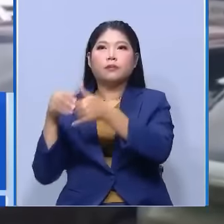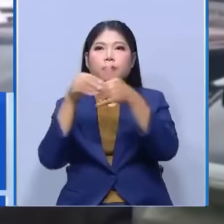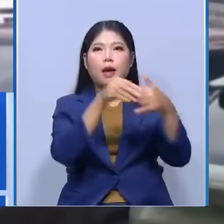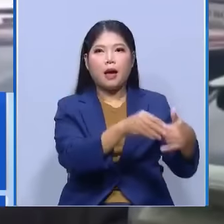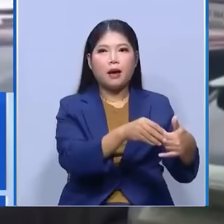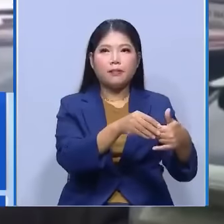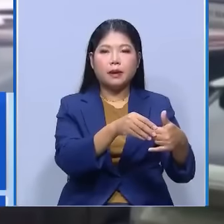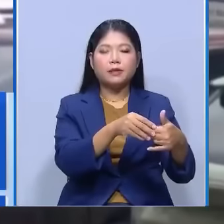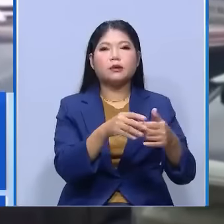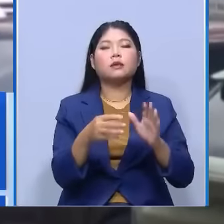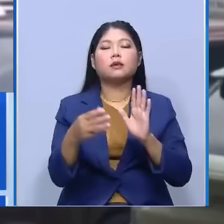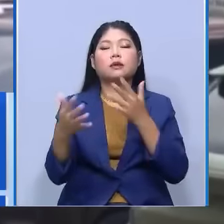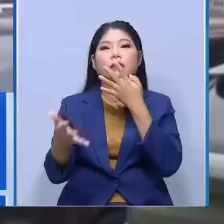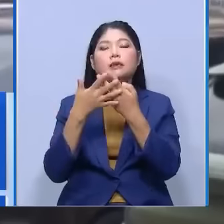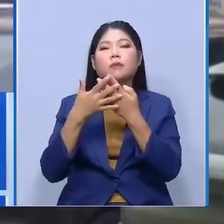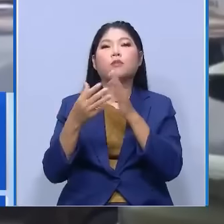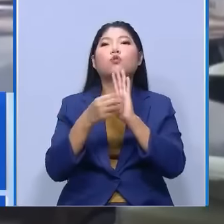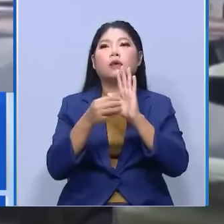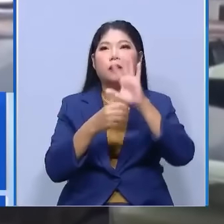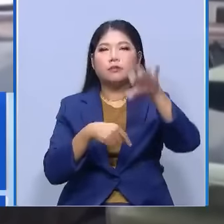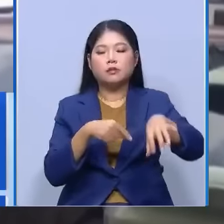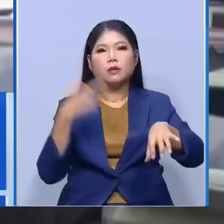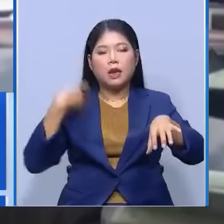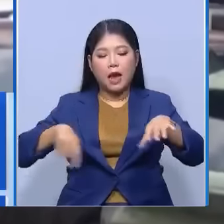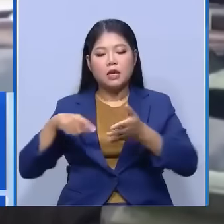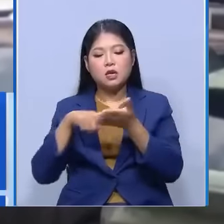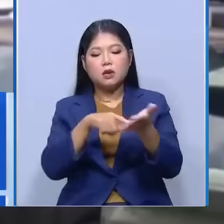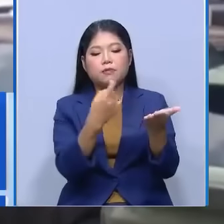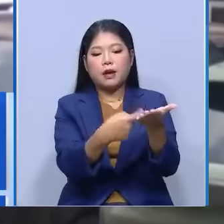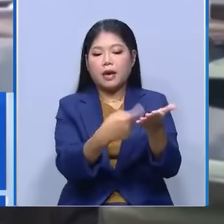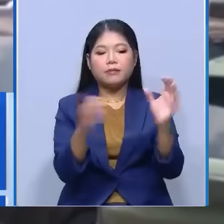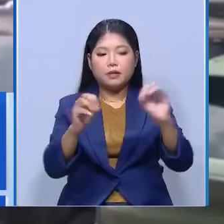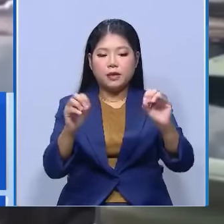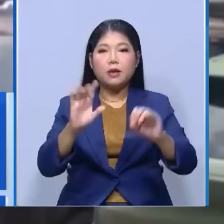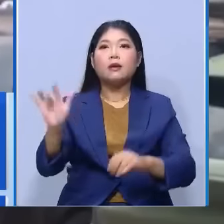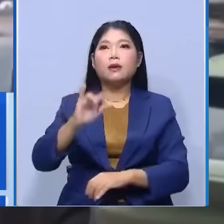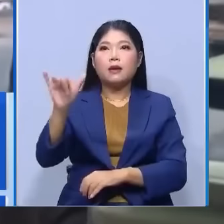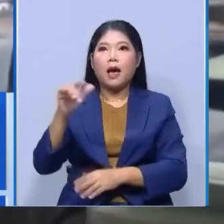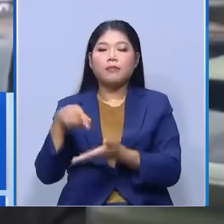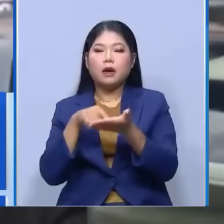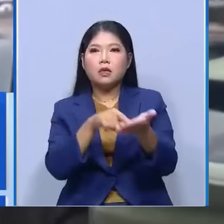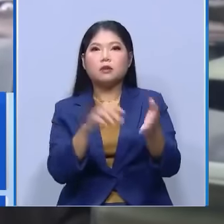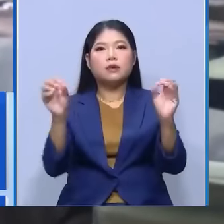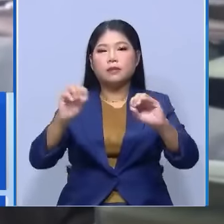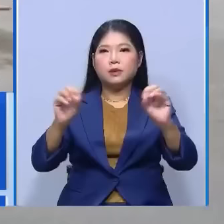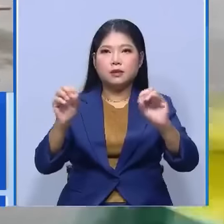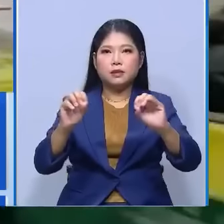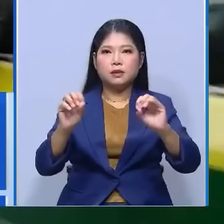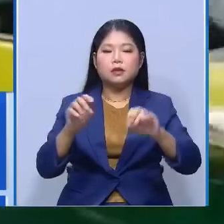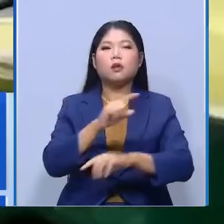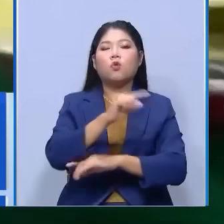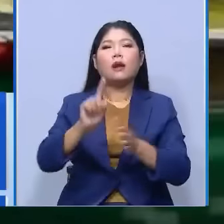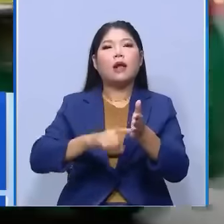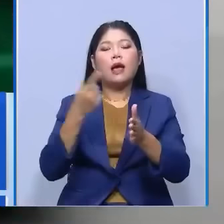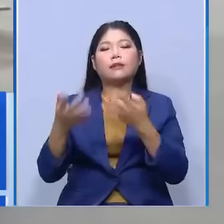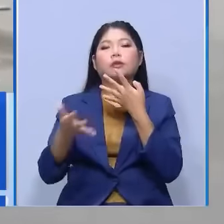รุงเทพมหานครหลังทนายความไม่ได้ยื่นประกันตัวในชั้นศาลแล้วก็ไม่พบว่ามีญาติมาขอยื่นคำร้องด้วยวันแรกของการเข้า